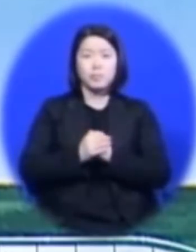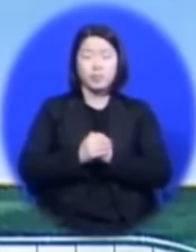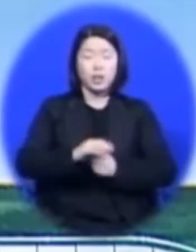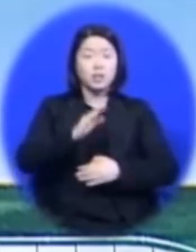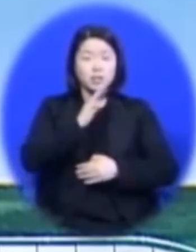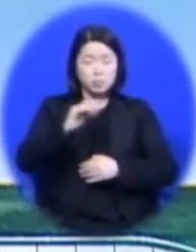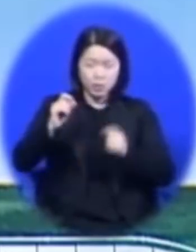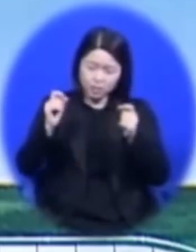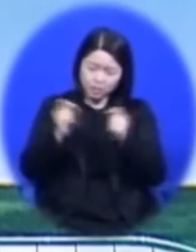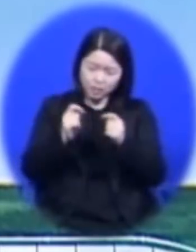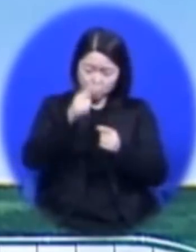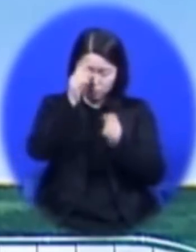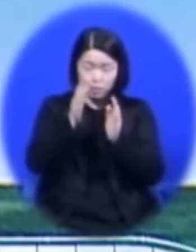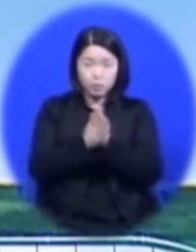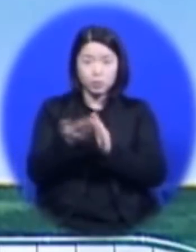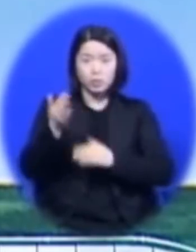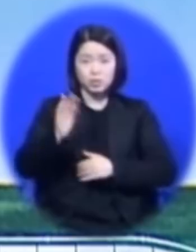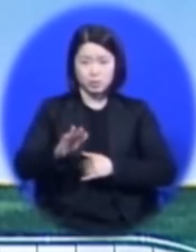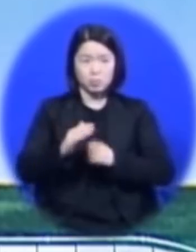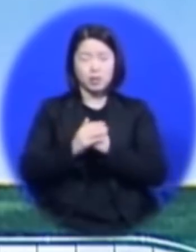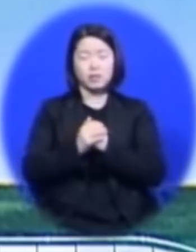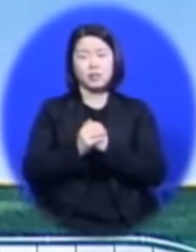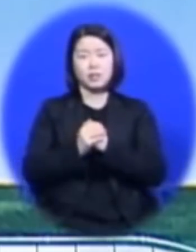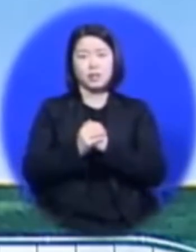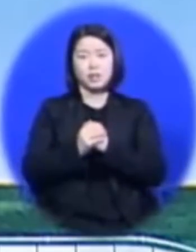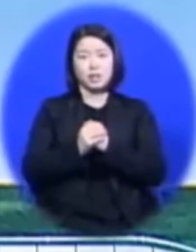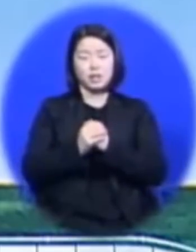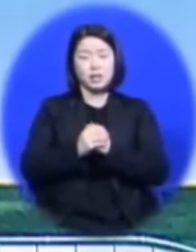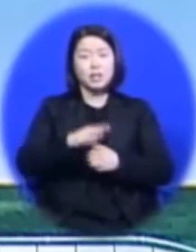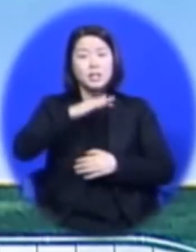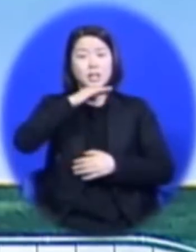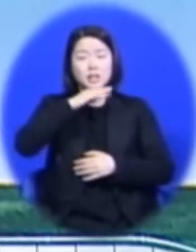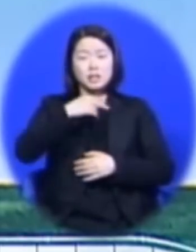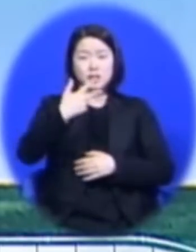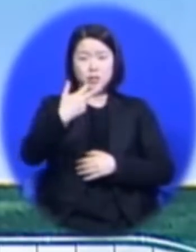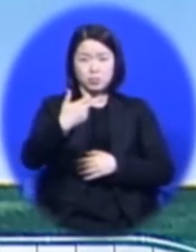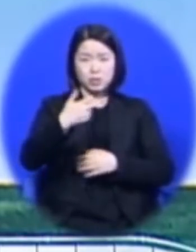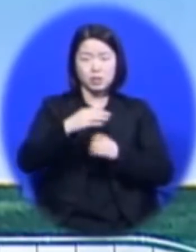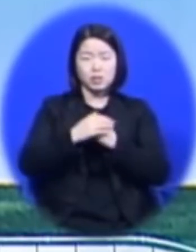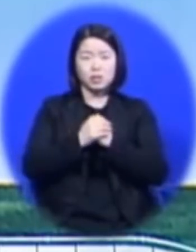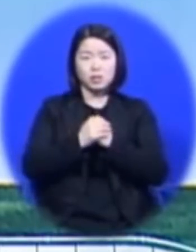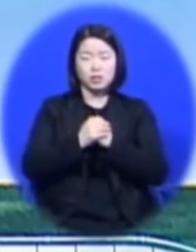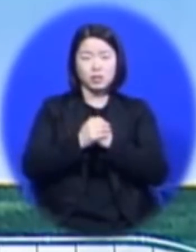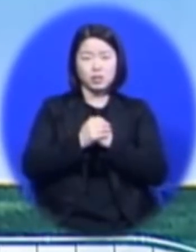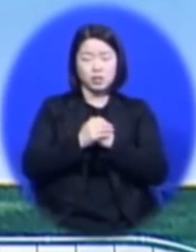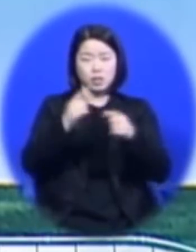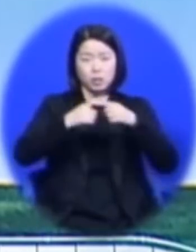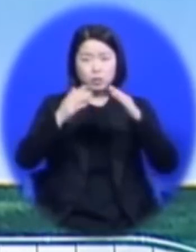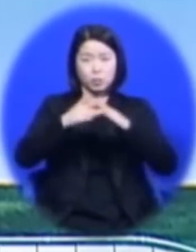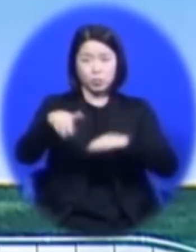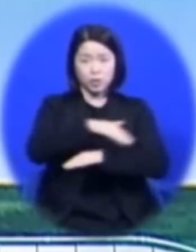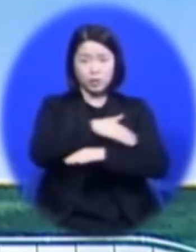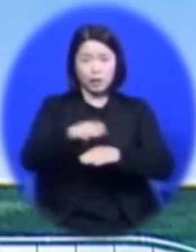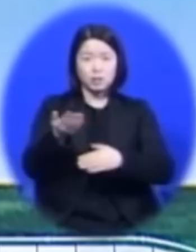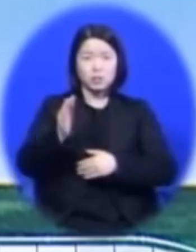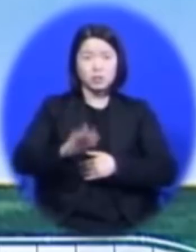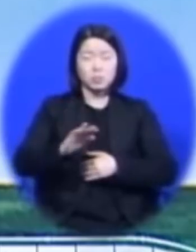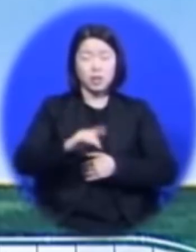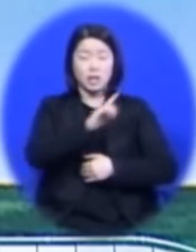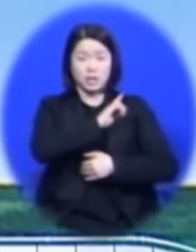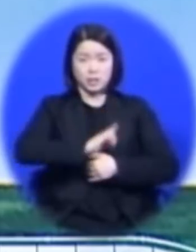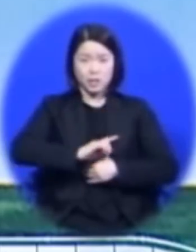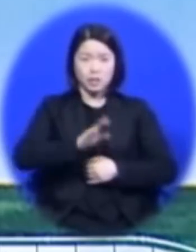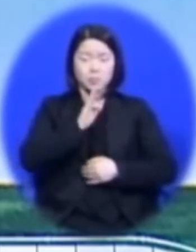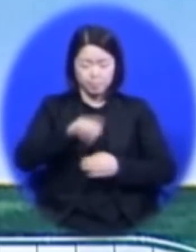정말 짧은 기도 였지만 17년 기도 교회에 다녔지만 가장 신실한